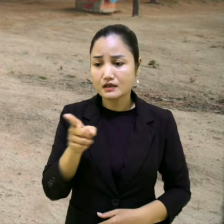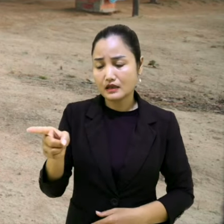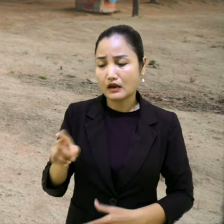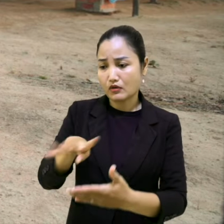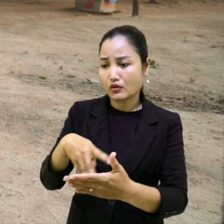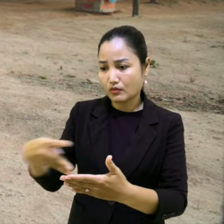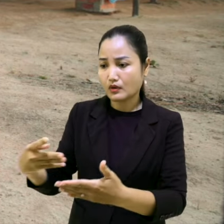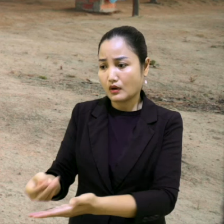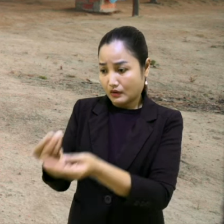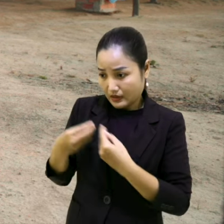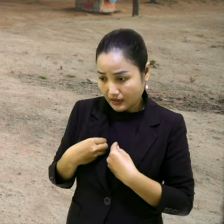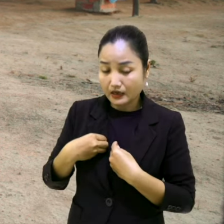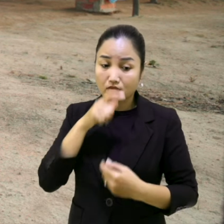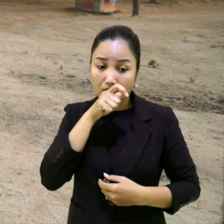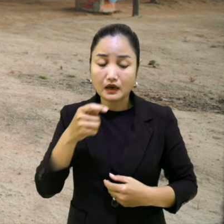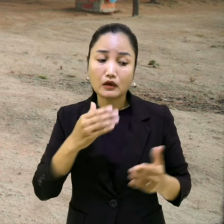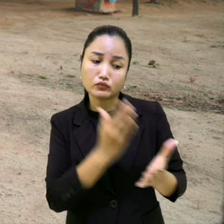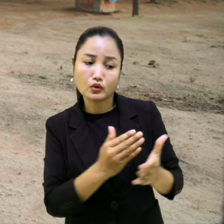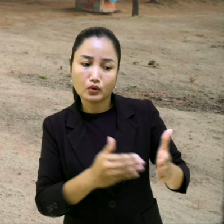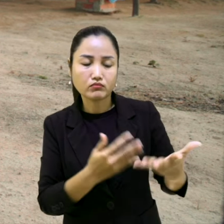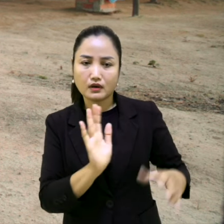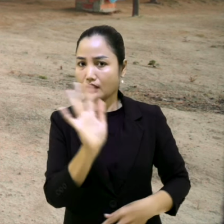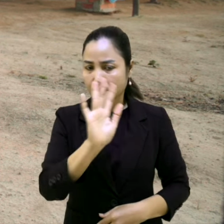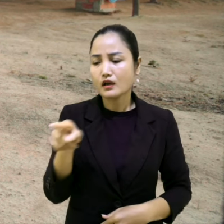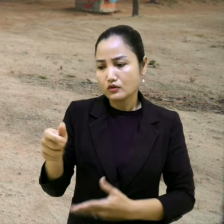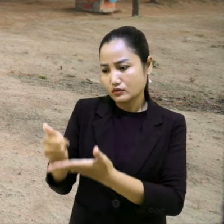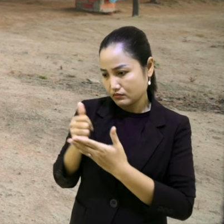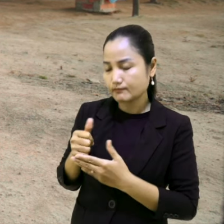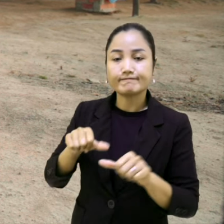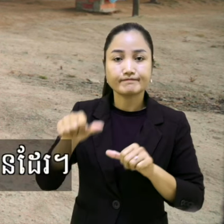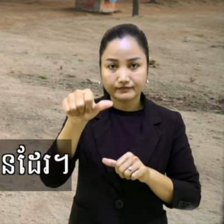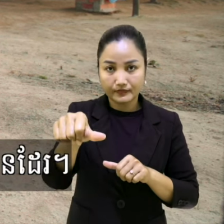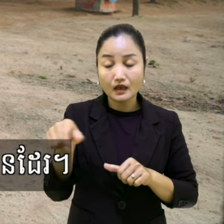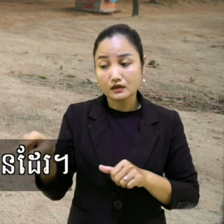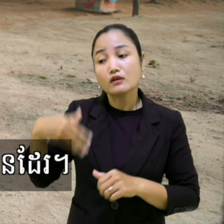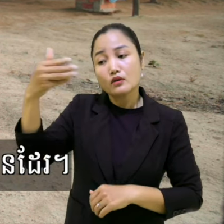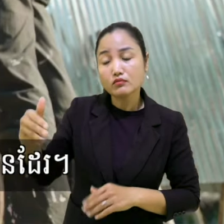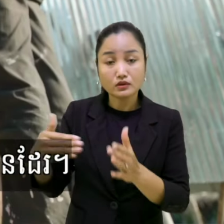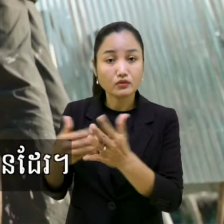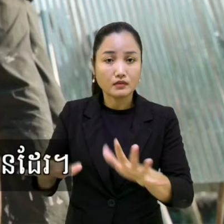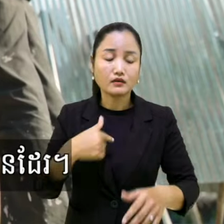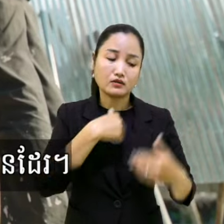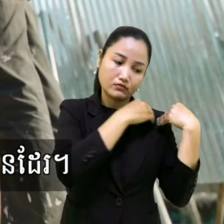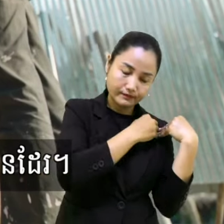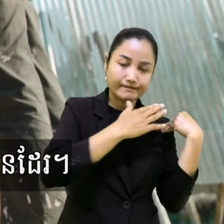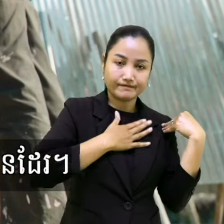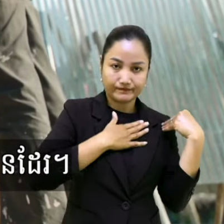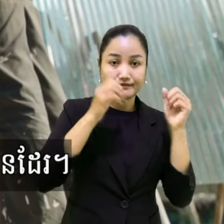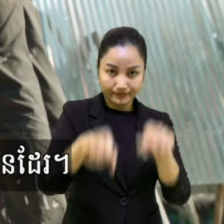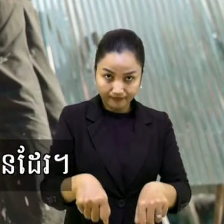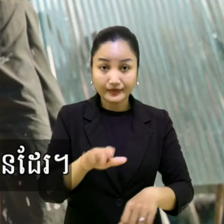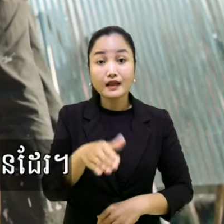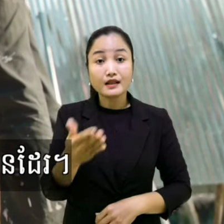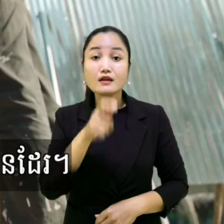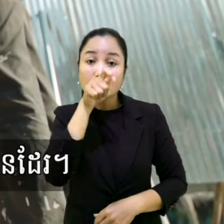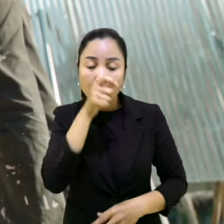mình bên tha công ruộng ao mòn mồi dương hay bên lên dương chào đi quạt cạn đai dương chọp ọt bị quạt tư ao à chui khuôn ai bàn à